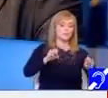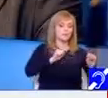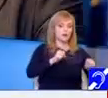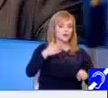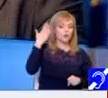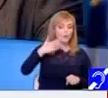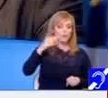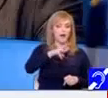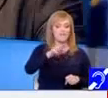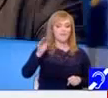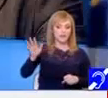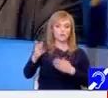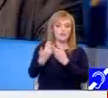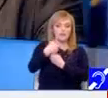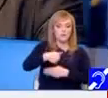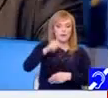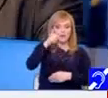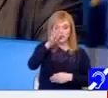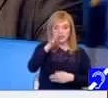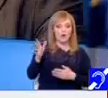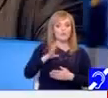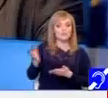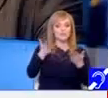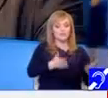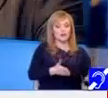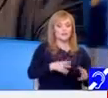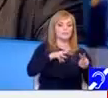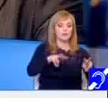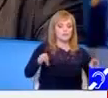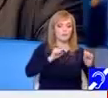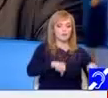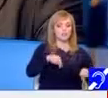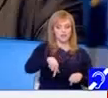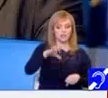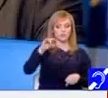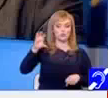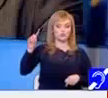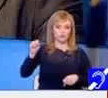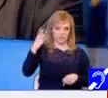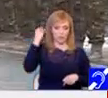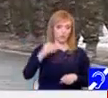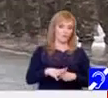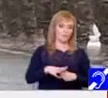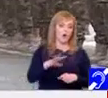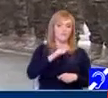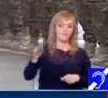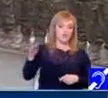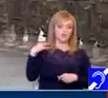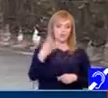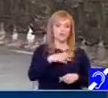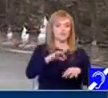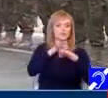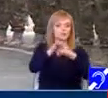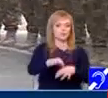al României, Mihai Fifor, se va afla mâine la Chișinău la invitația omologului său din Republica Moldova, Eugen Sturza. Oficialul de la București va fi